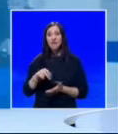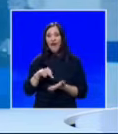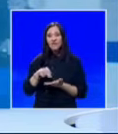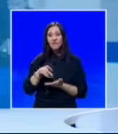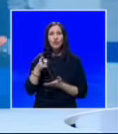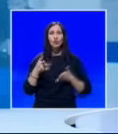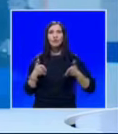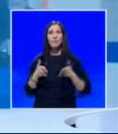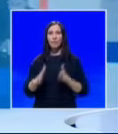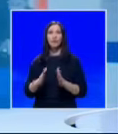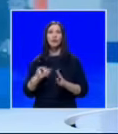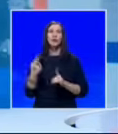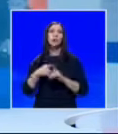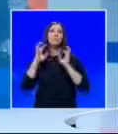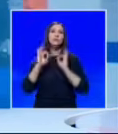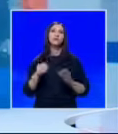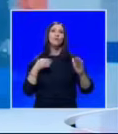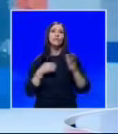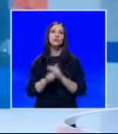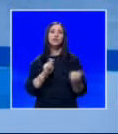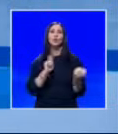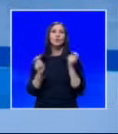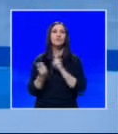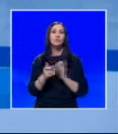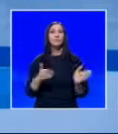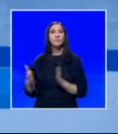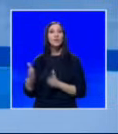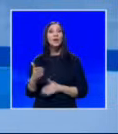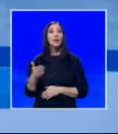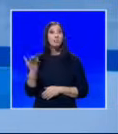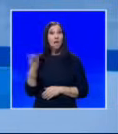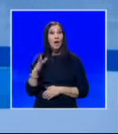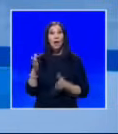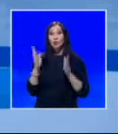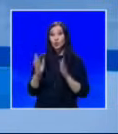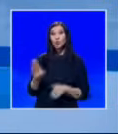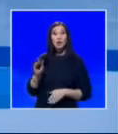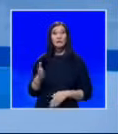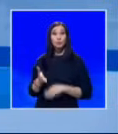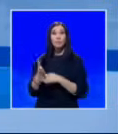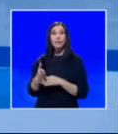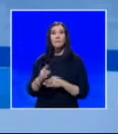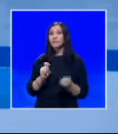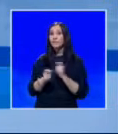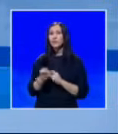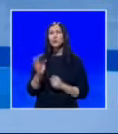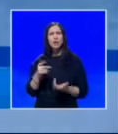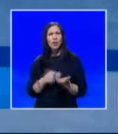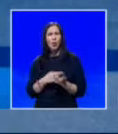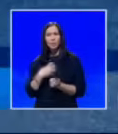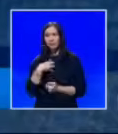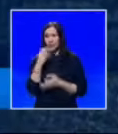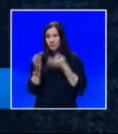извървяли този път към истинско вътрешно реформиране. Те категорично заявяват, че застават зад реформите. Дори на няколко пъти от